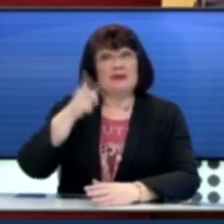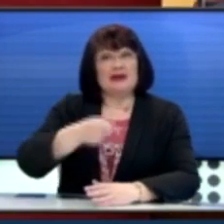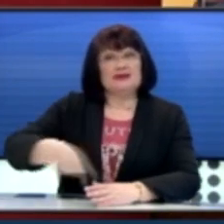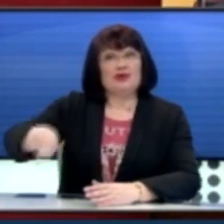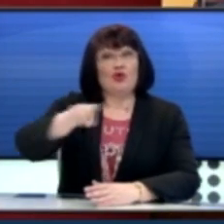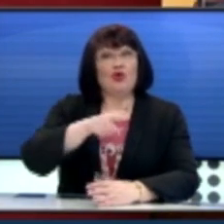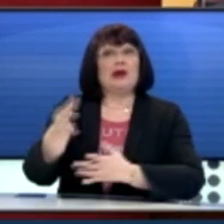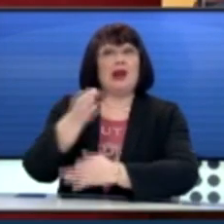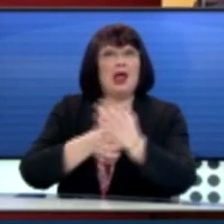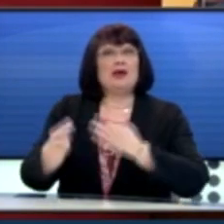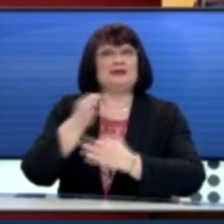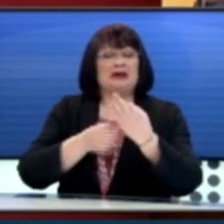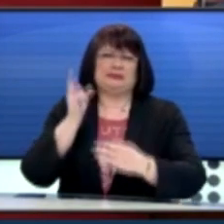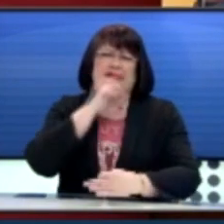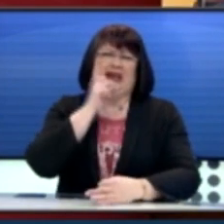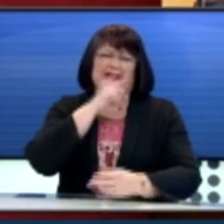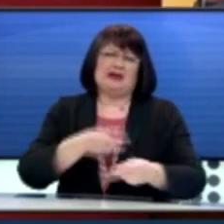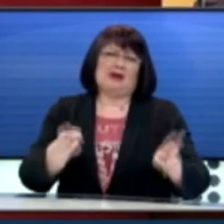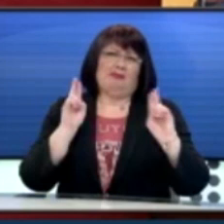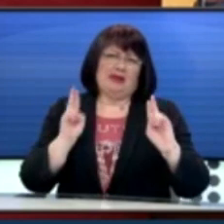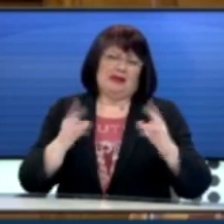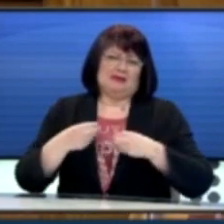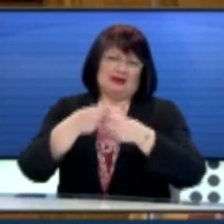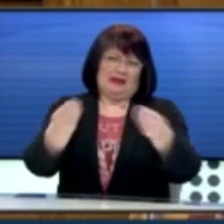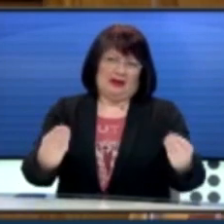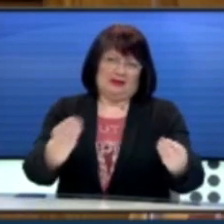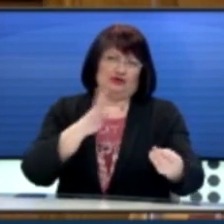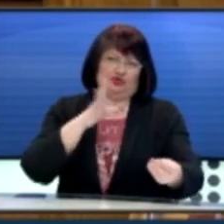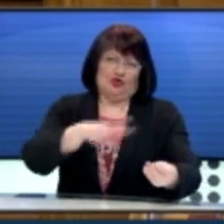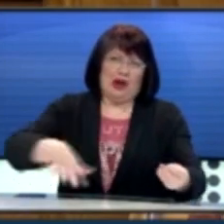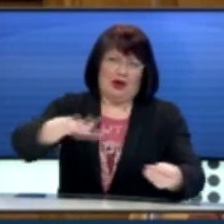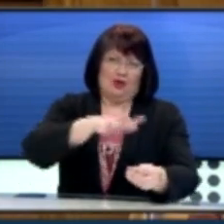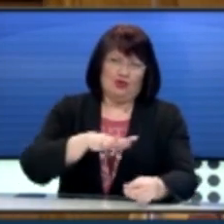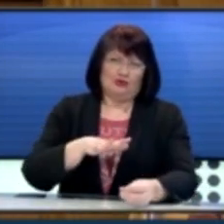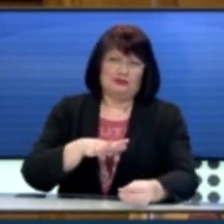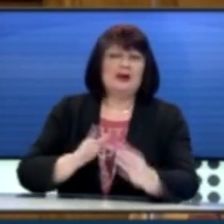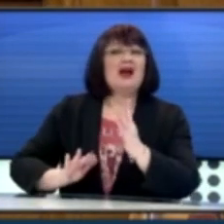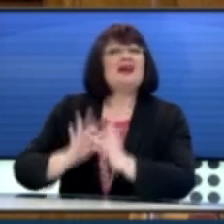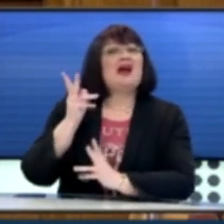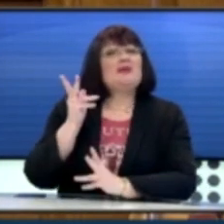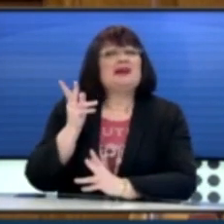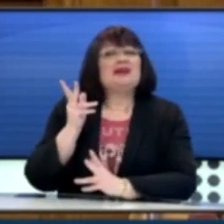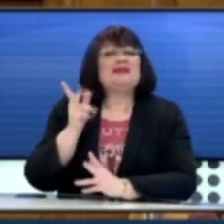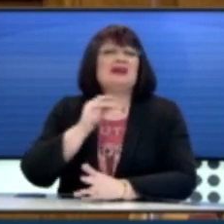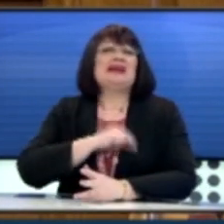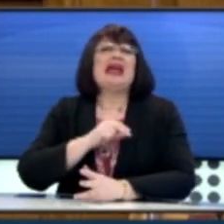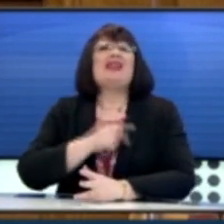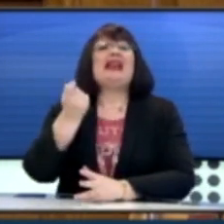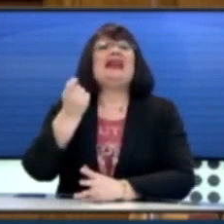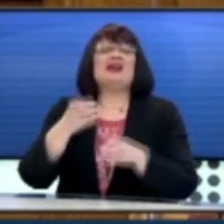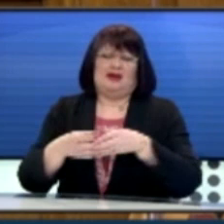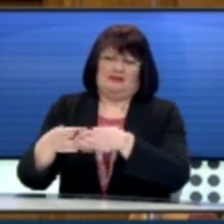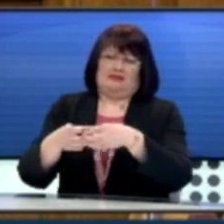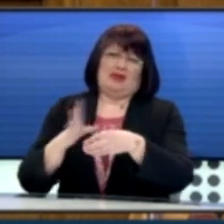σας καλλιεργείτε ψεύτικες προσδοκίες στο λαό μας είναι ανάπτυξη των κερδών των